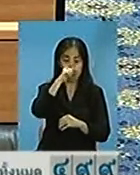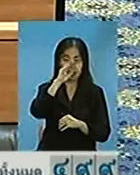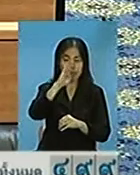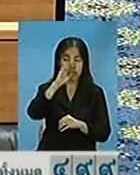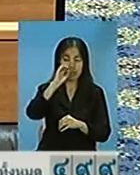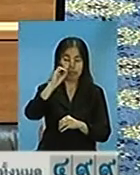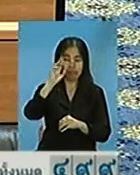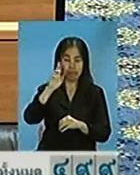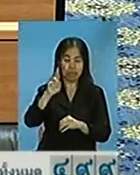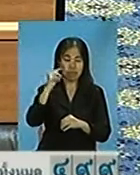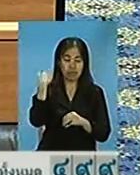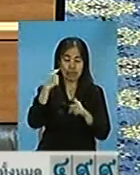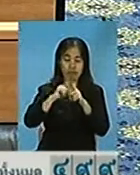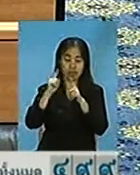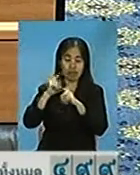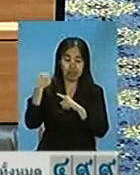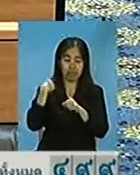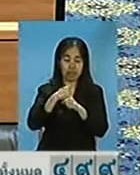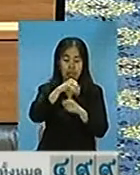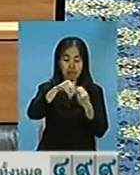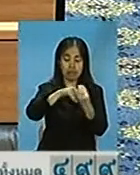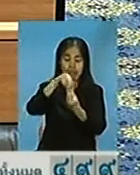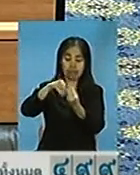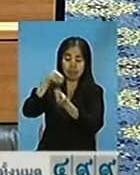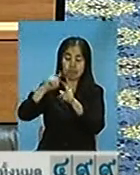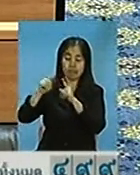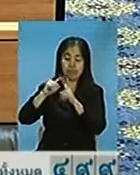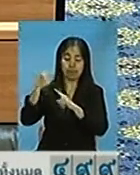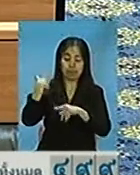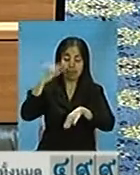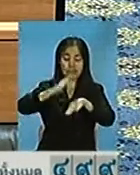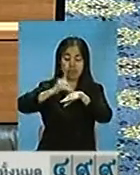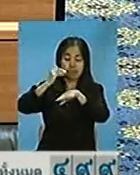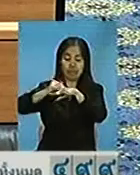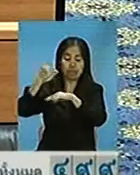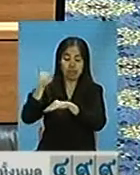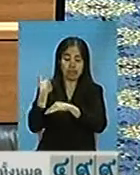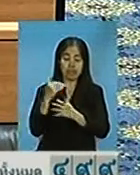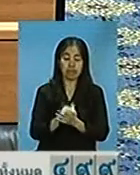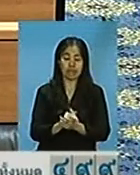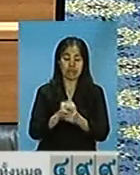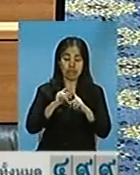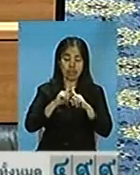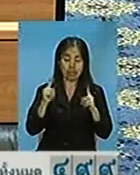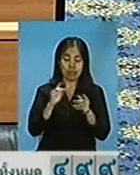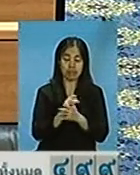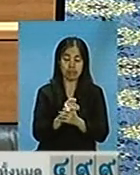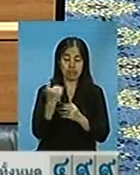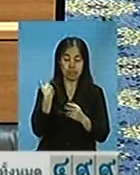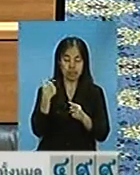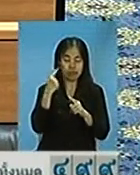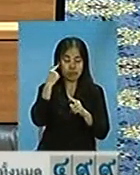กิจหน่วยงานอื่นที่เขามีภารกิจอยู่แล้วขณะเดียวกันเนี่ยกยท.เนี่ยเราจะน่